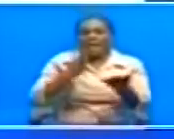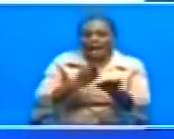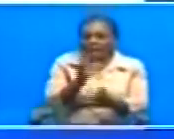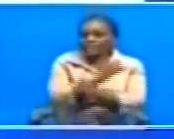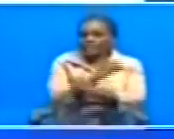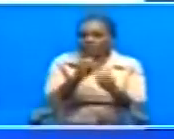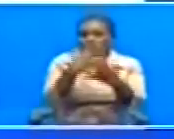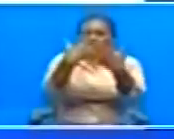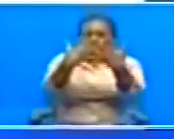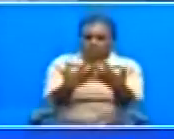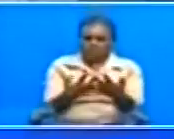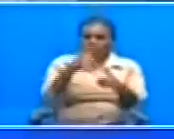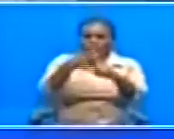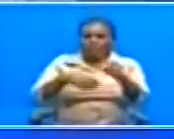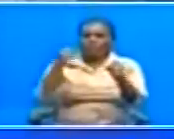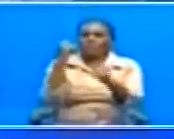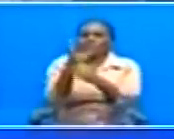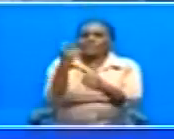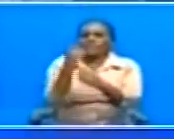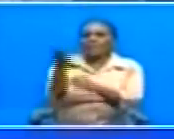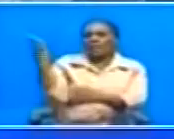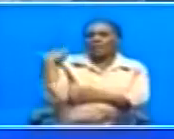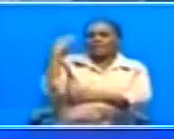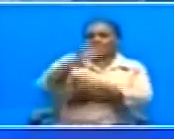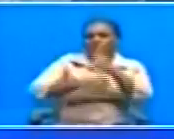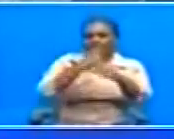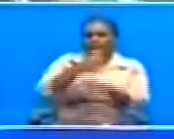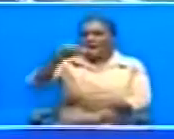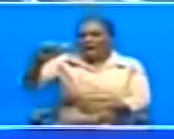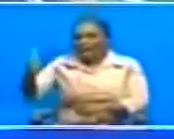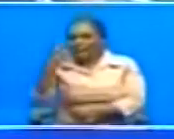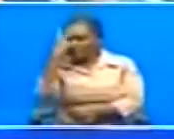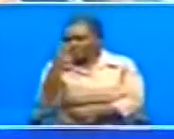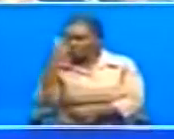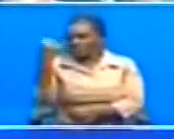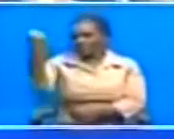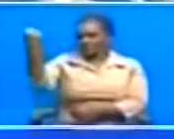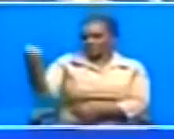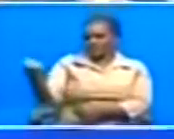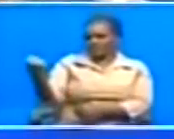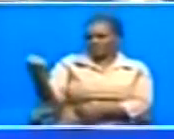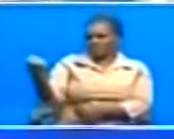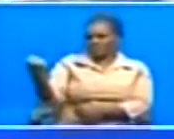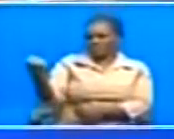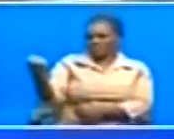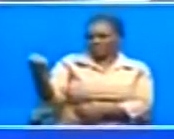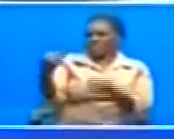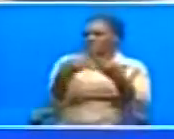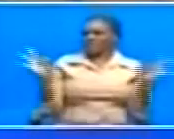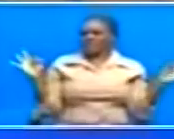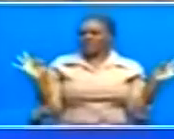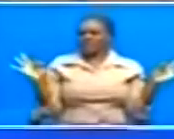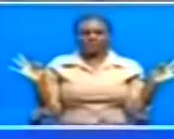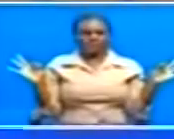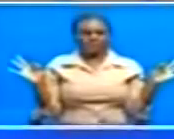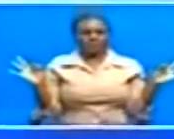kuzuiliwa korokoroni tangu Disemba mwaka jana, ilhali washukiwa wengine watano wanaohusishwa na kesi hiyo walishapewa dhamana.